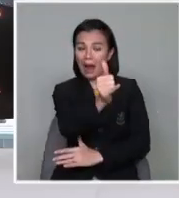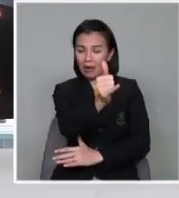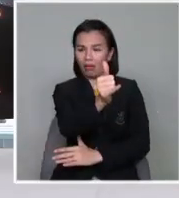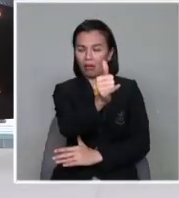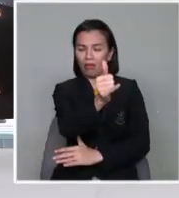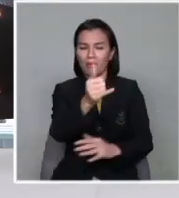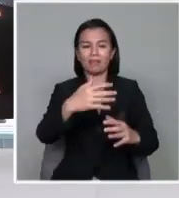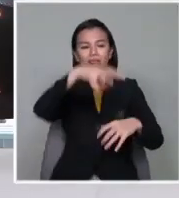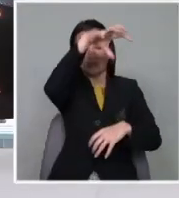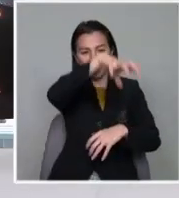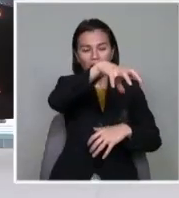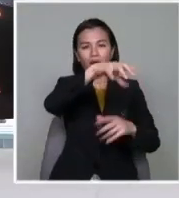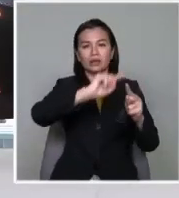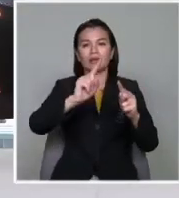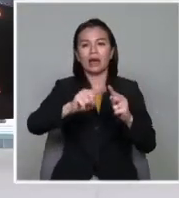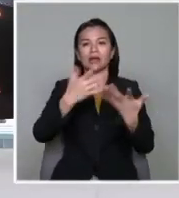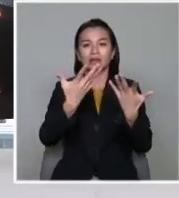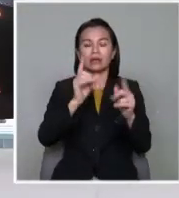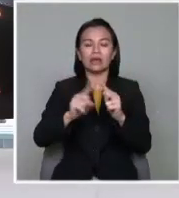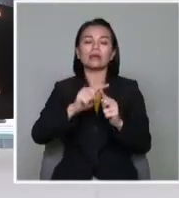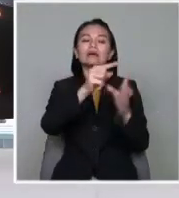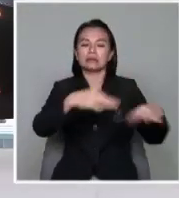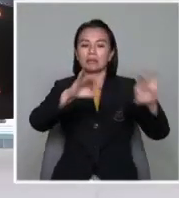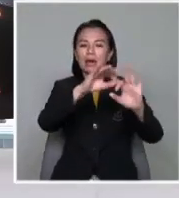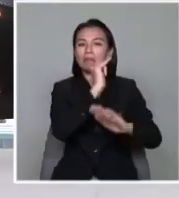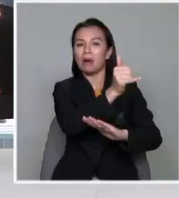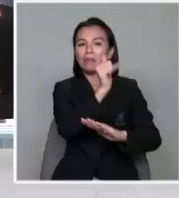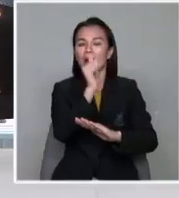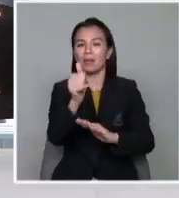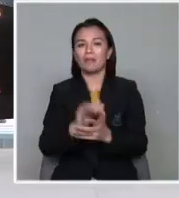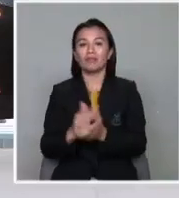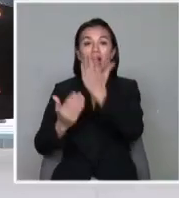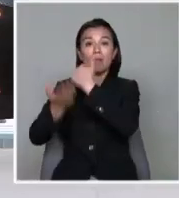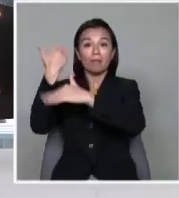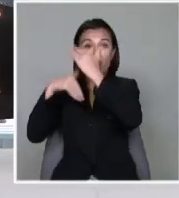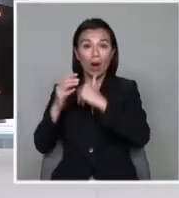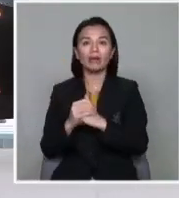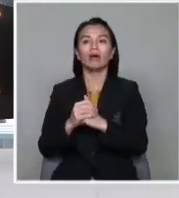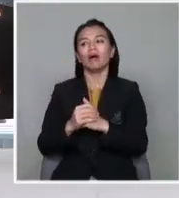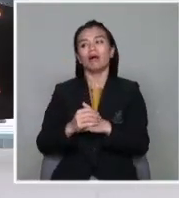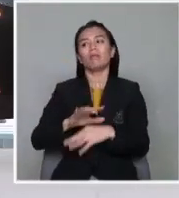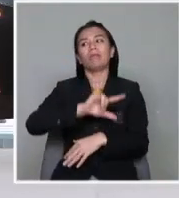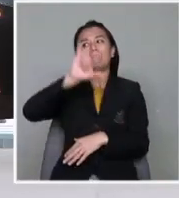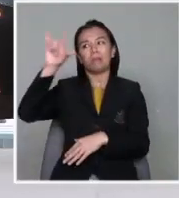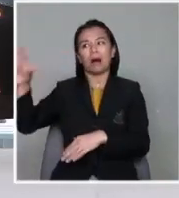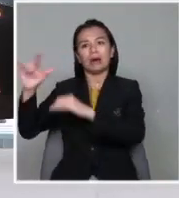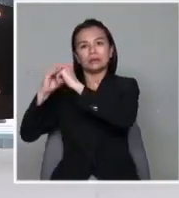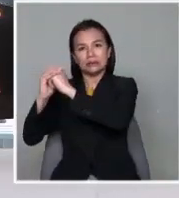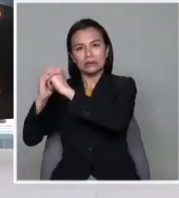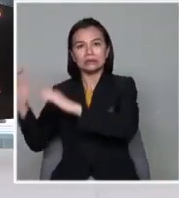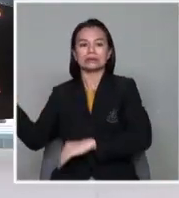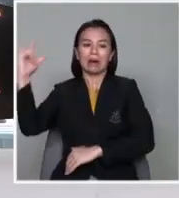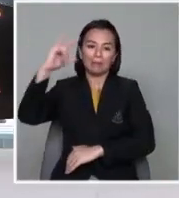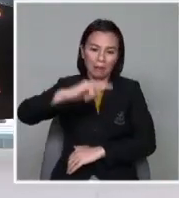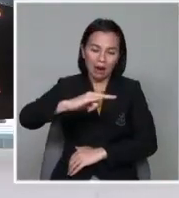าแล้วกลับมาในวันที่10กรกฎาคมนั่นแหละ แล้วก็ประวัติของการเดินทางนี่คือไปจีนมาก่อนด้วยแล้วก็มาที่ประเทศไทยนะครับคือมีจังหวะ